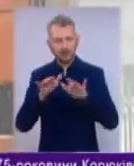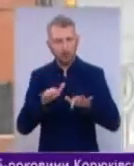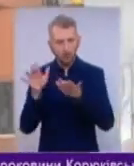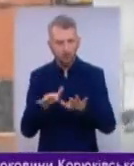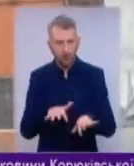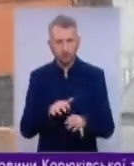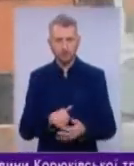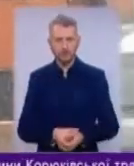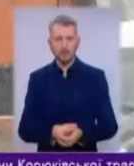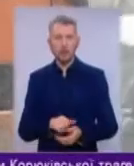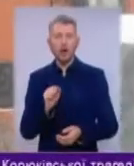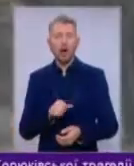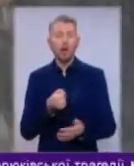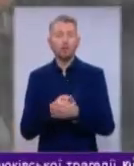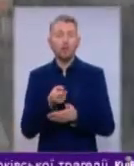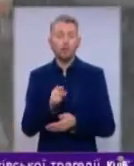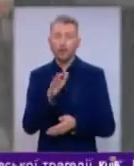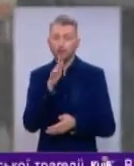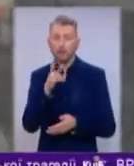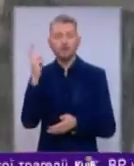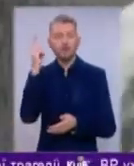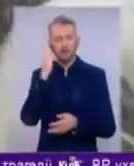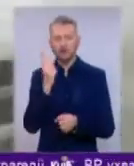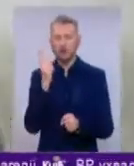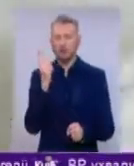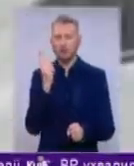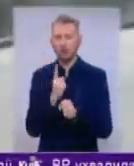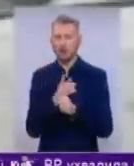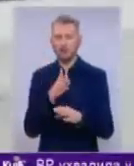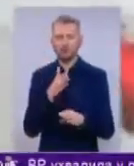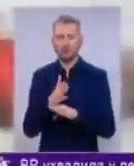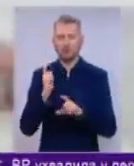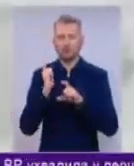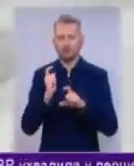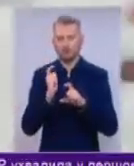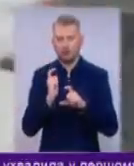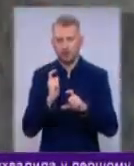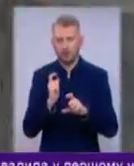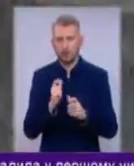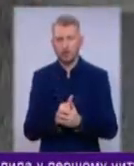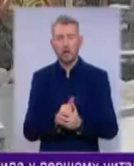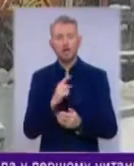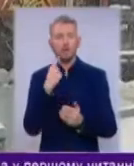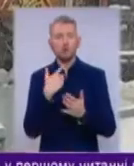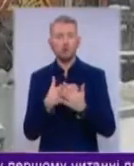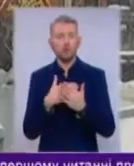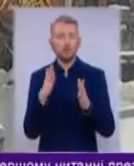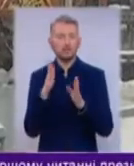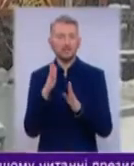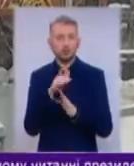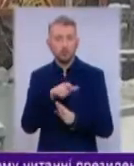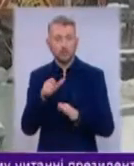повідомляють в КМДА. А доти у столицю заборонили в'їжджати великовантажному транспорту. За прогнозами синоптиків,